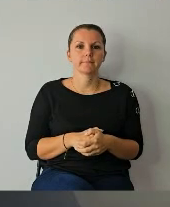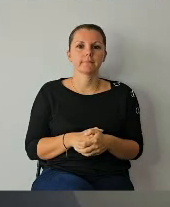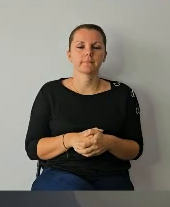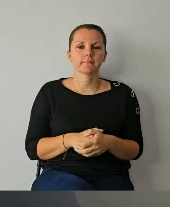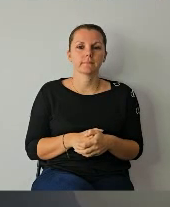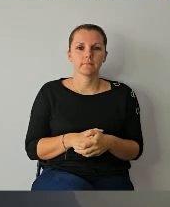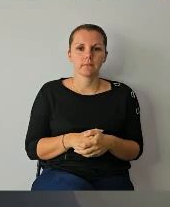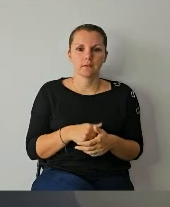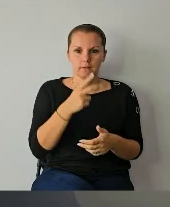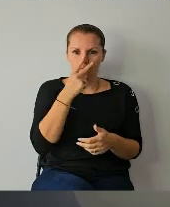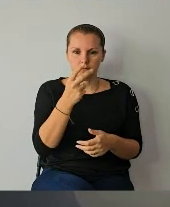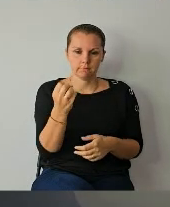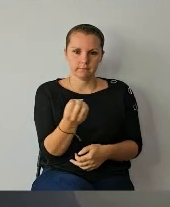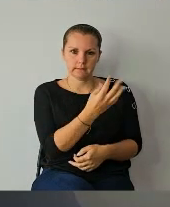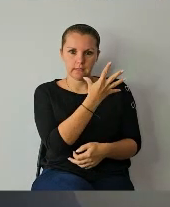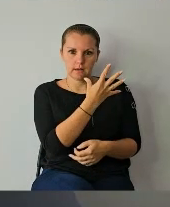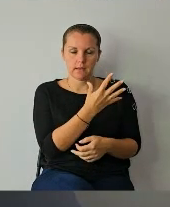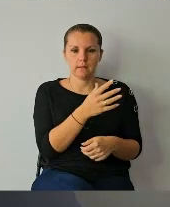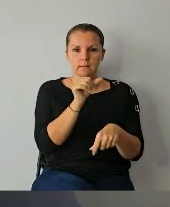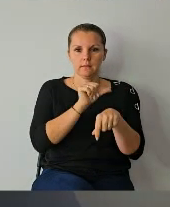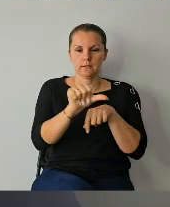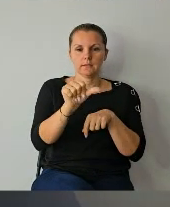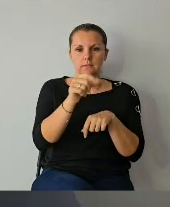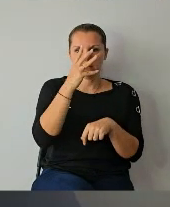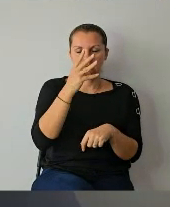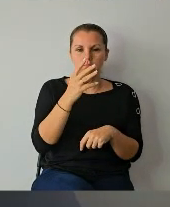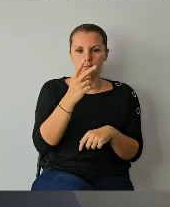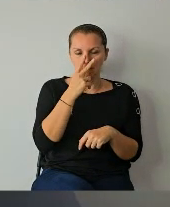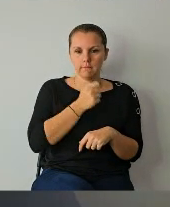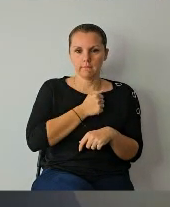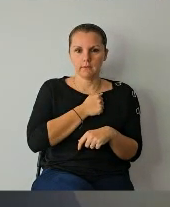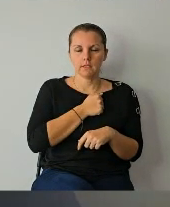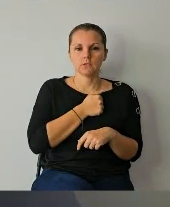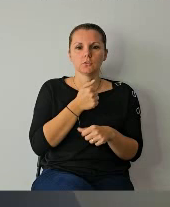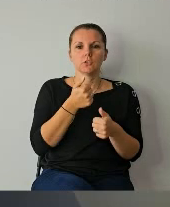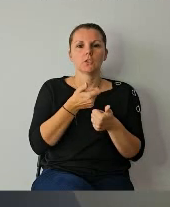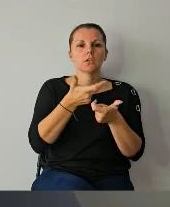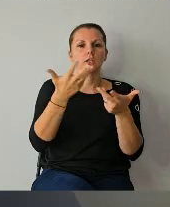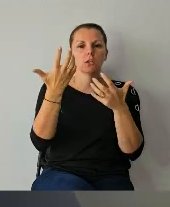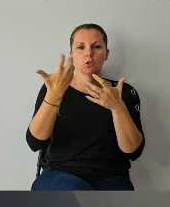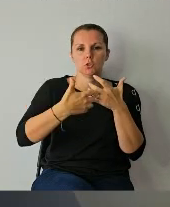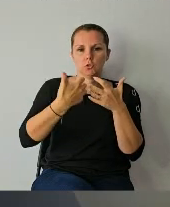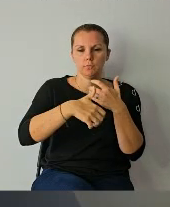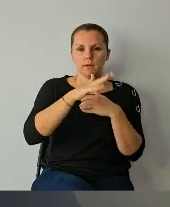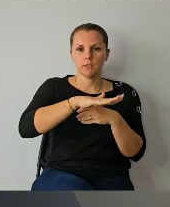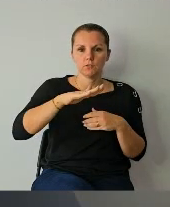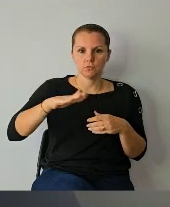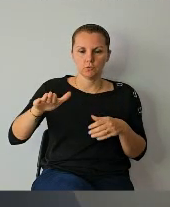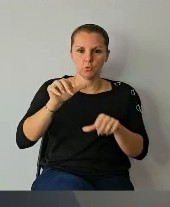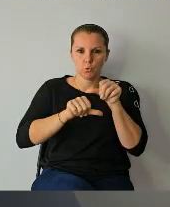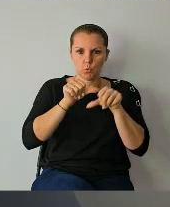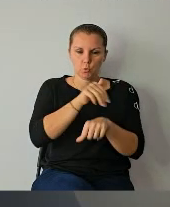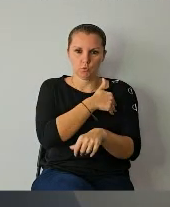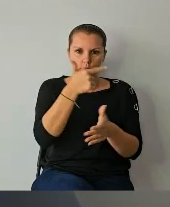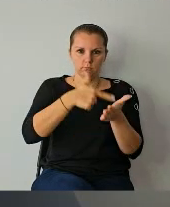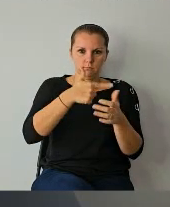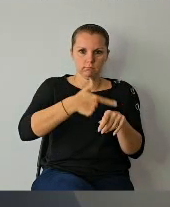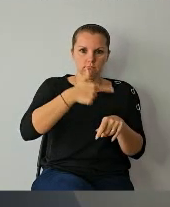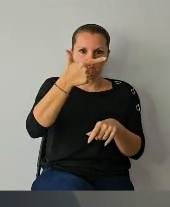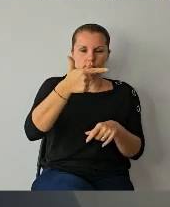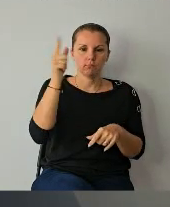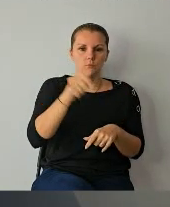Na zamieszczonym slajdzie jest ukazana liczba dzieci w roku szkolnym 2022